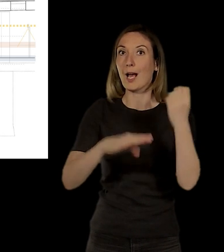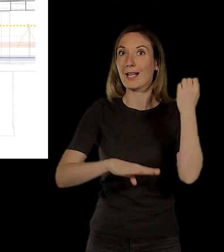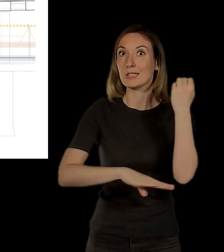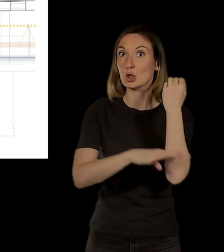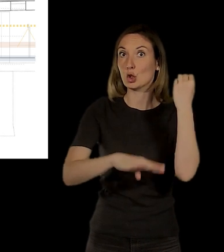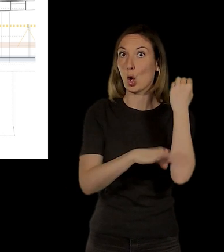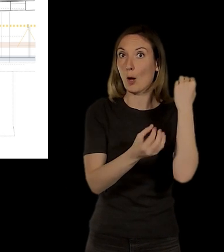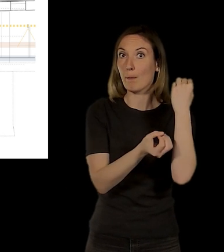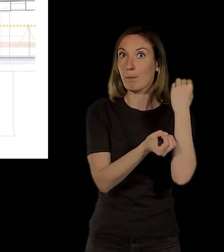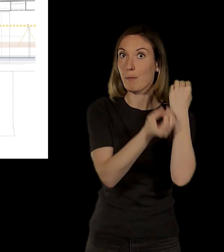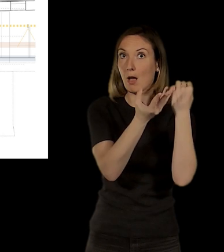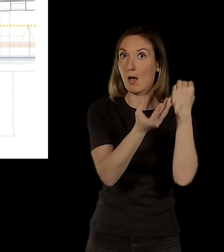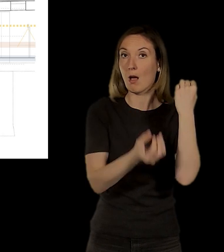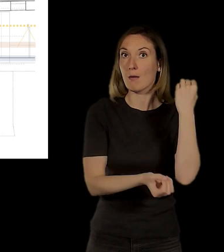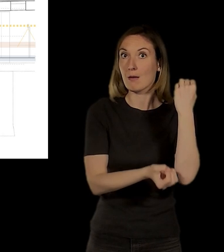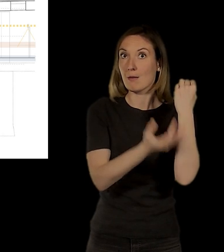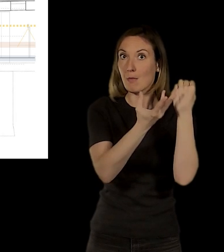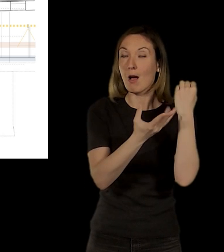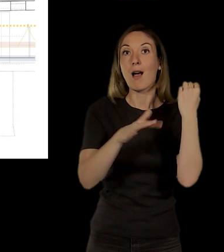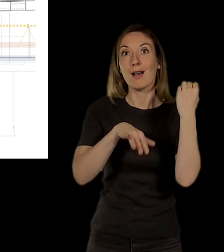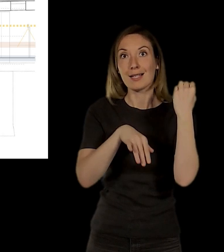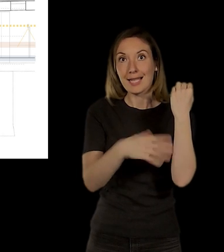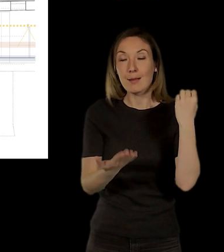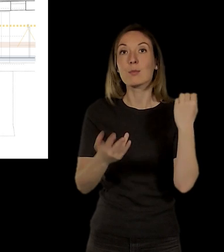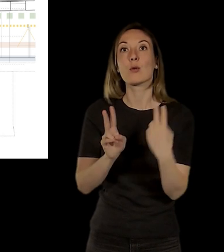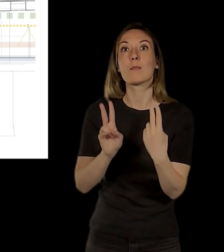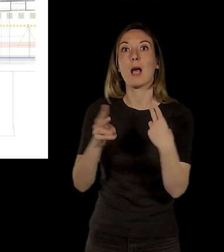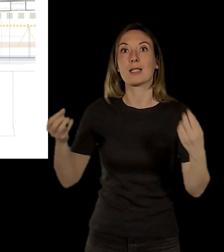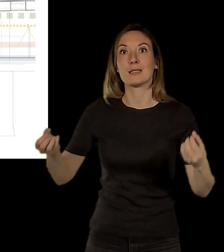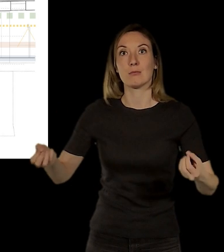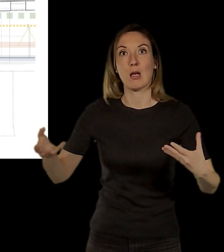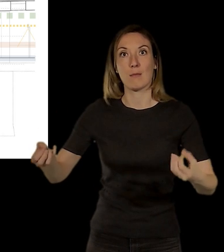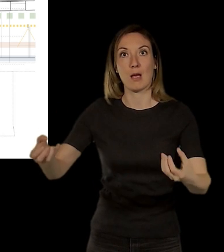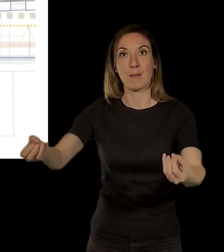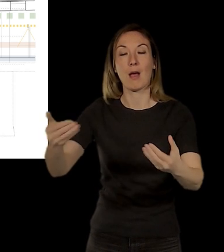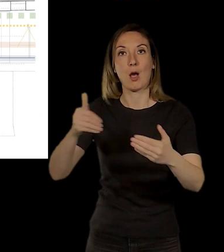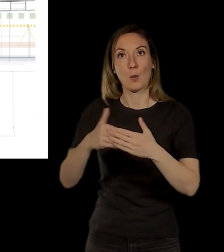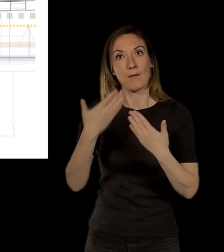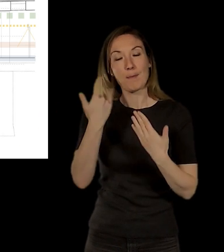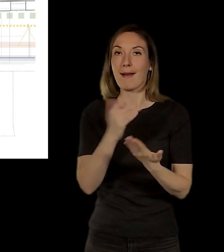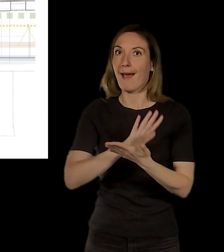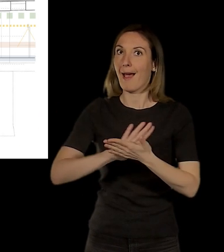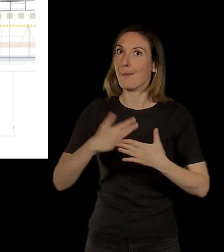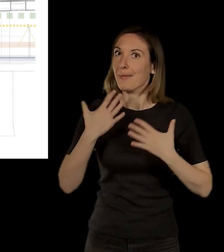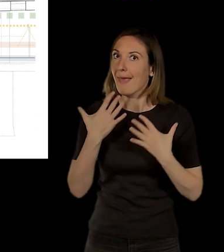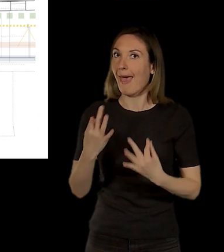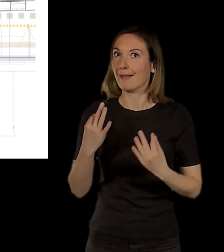i podhled magistrály nad ním a vytváří kontinuální plochu. A jako poslední prvek